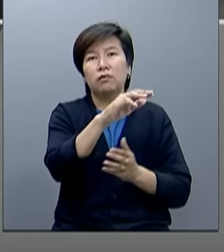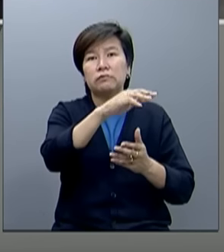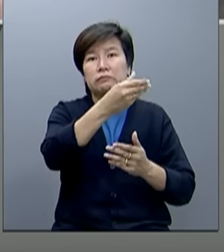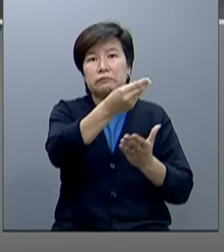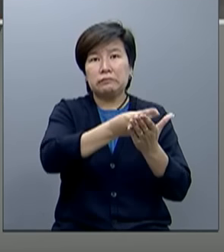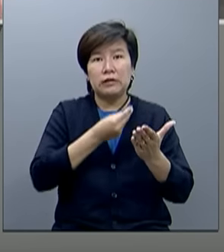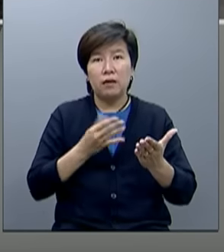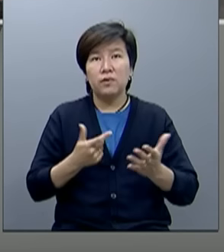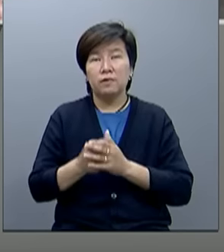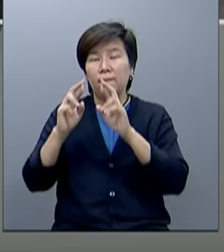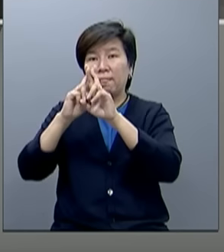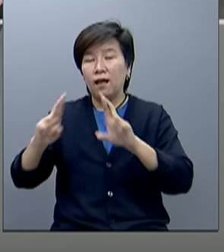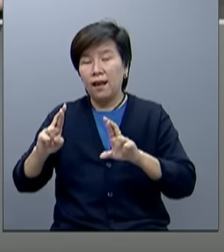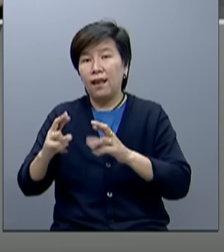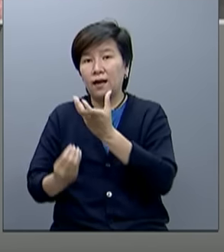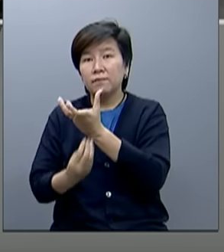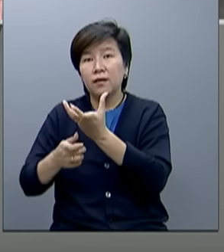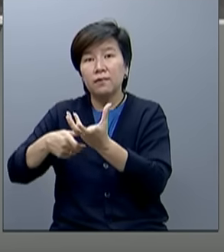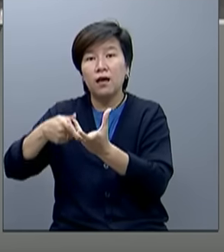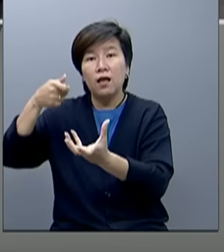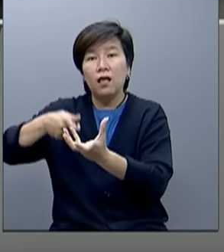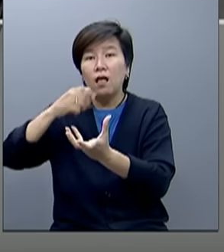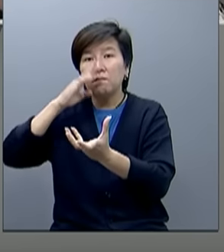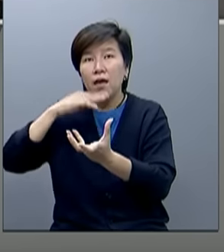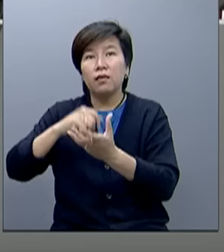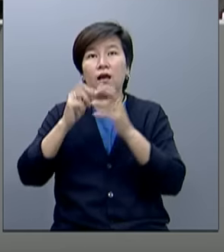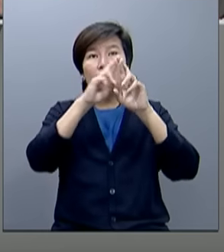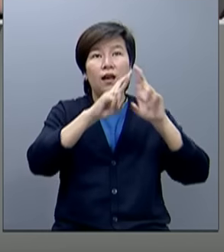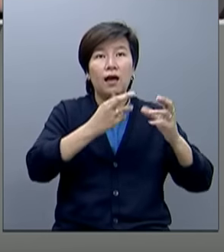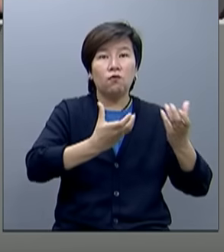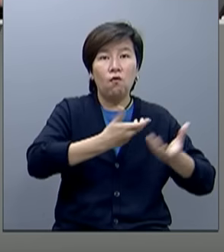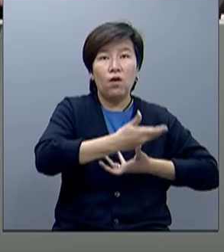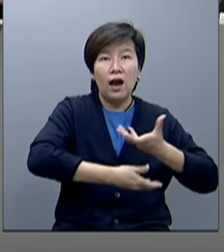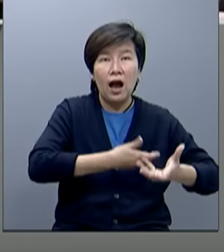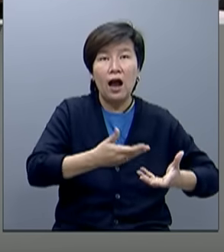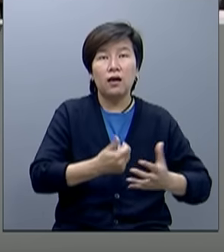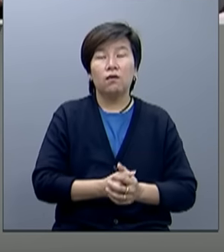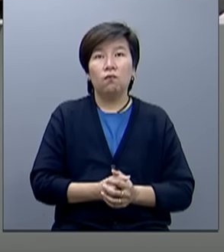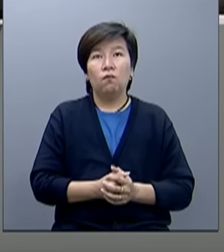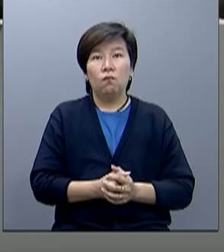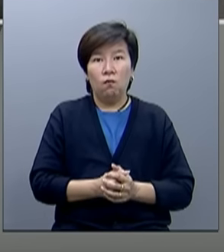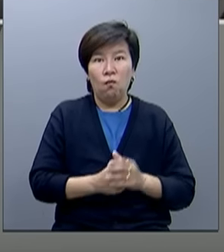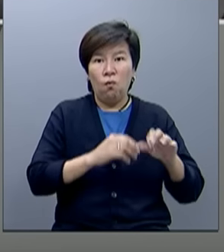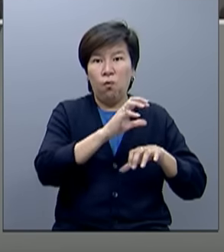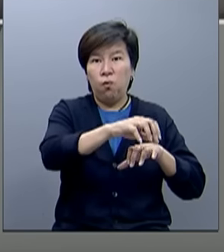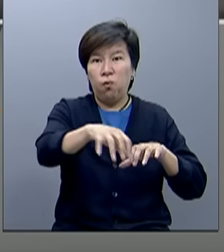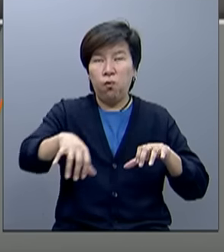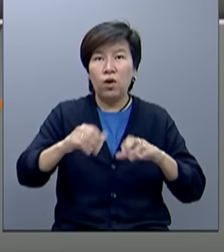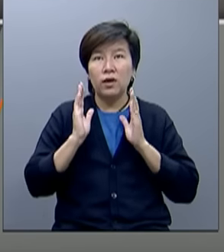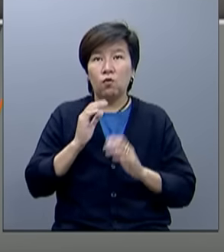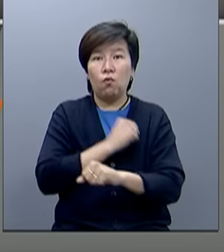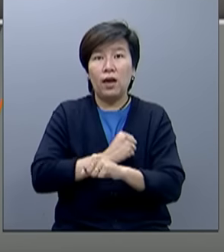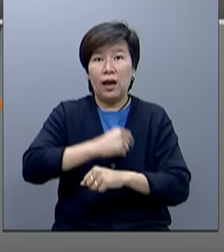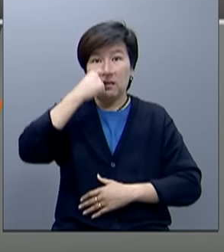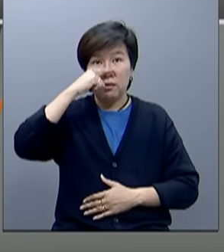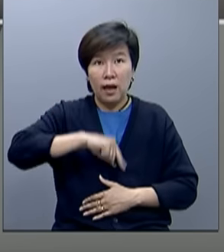พอมีร้านอาหารซุปเปอร์มาร์เก็ตขยายตัวเพิ่มมากขึ้นคุณผู้ชมปรากฏว่าเราก็มีความคาดหวังเนาะว่าเาน่าจะมาจ้างแรงงานไทยของเราไปทำงานแต่